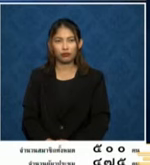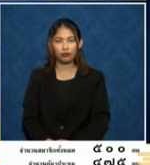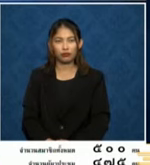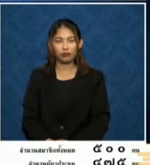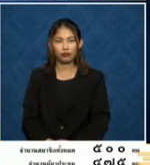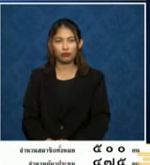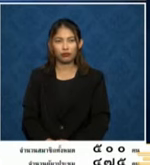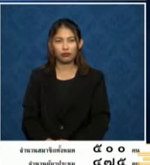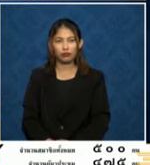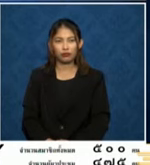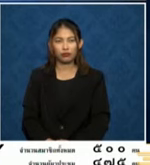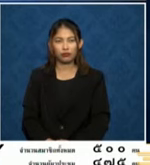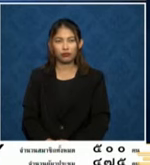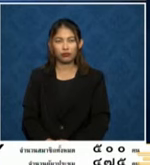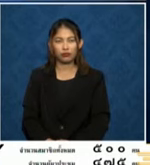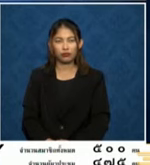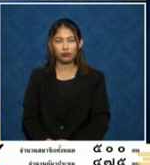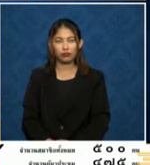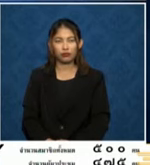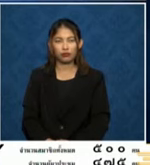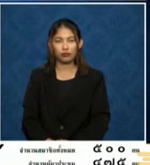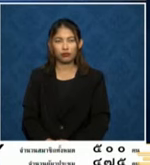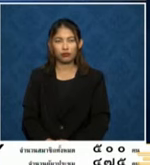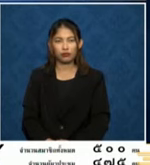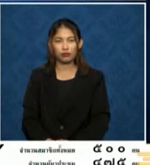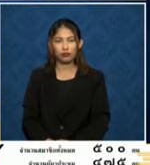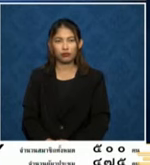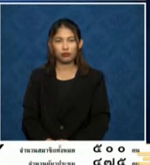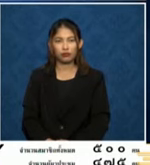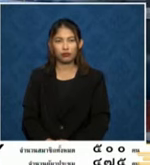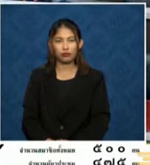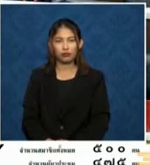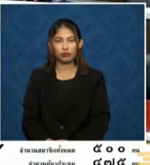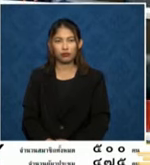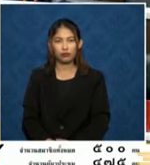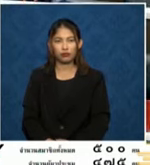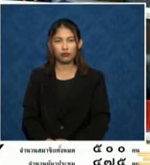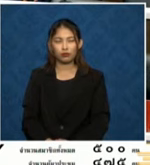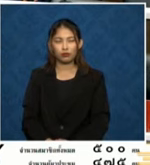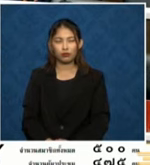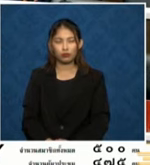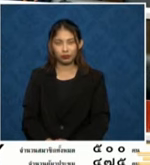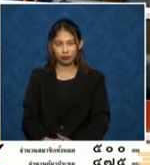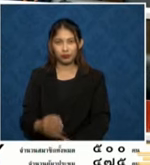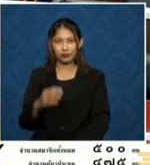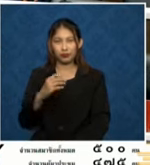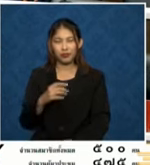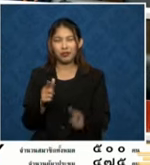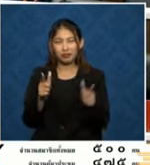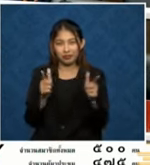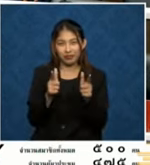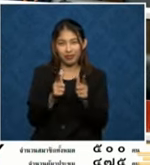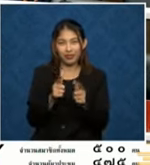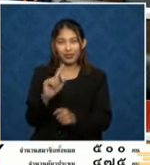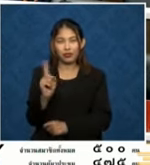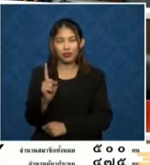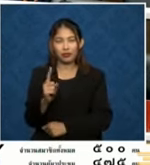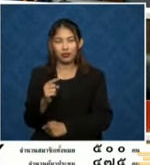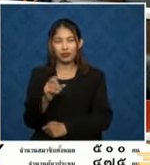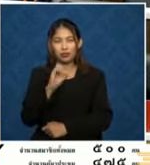ผู้แทนราษฎรส่วนใหญ่ก็ตอบแบบนั้นนะครับคุยกันแบบนั้นวุฒิสภานี่ยิ่งชัดเจนออกมา ครับสั้นๆนิดเดียวครับที่ผมพยาย